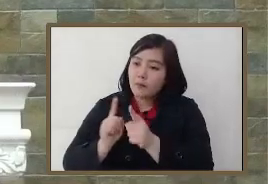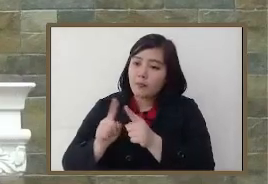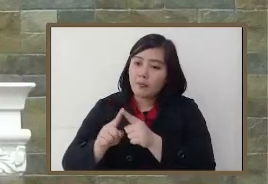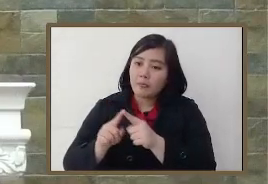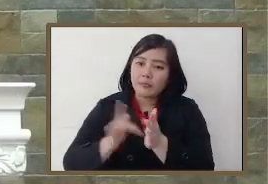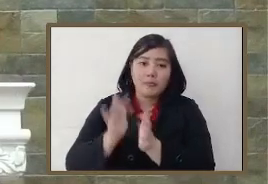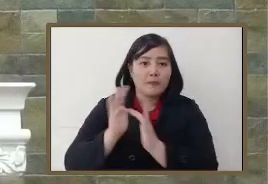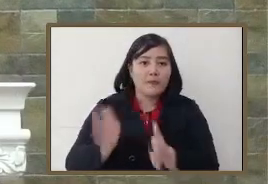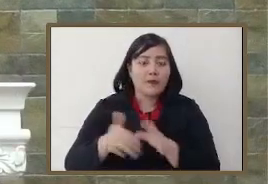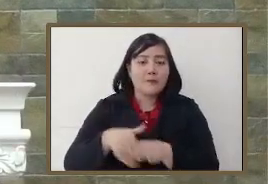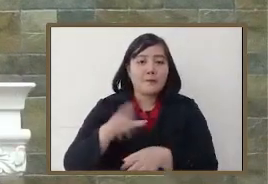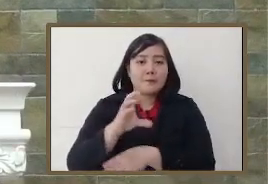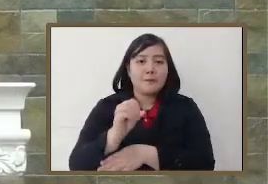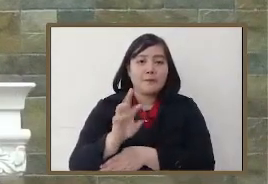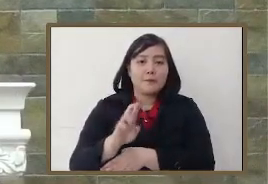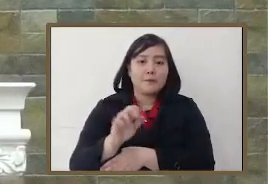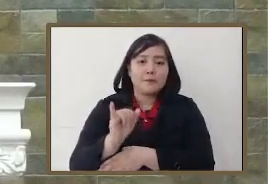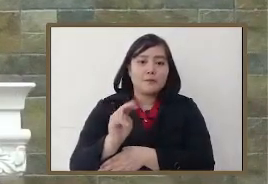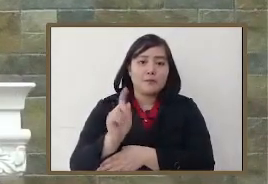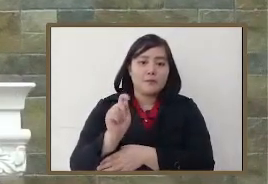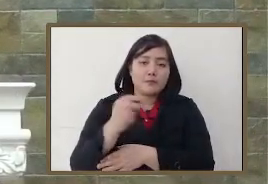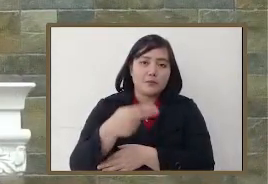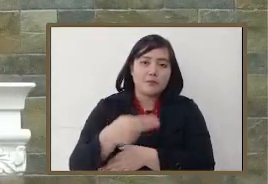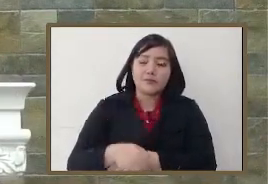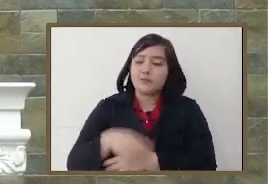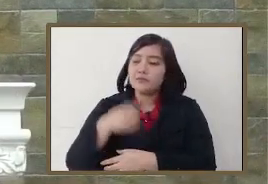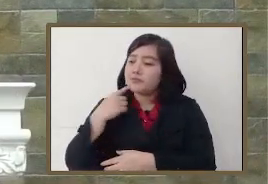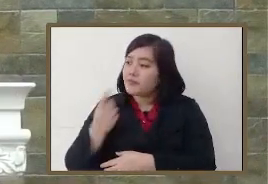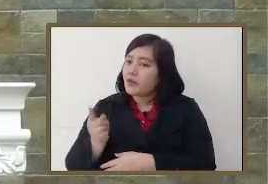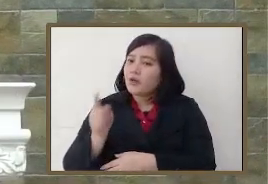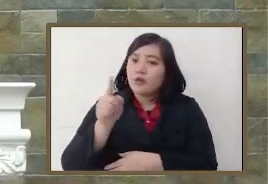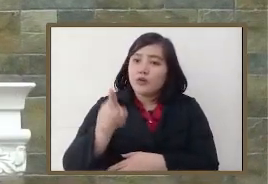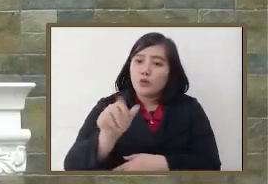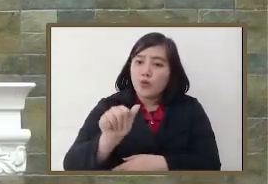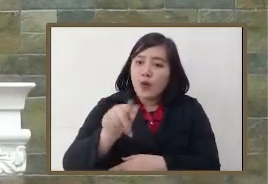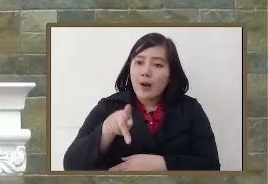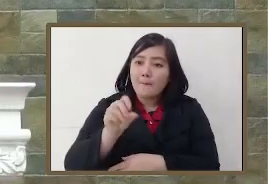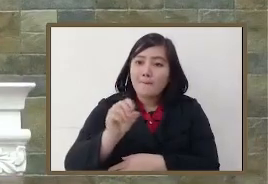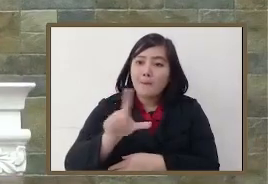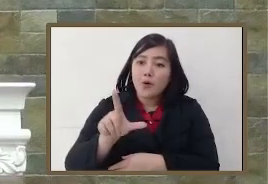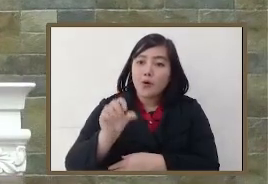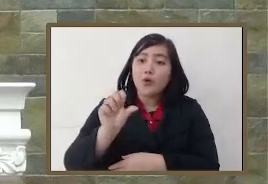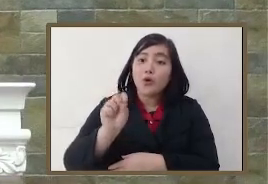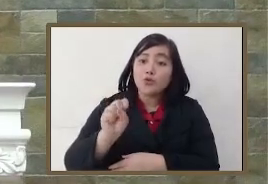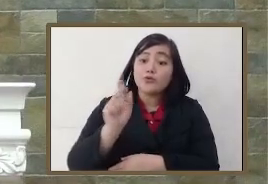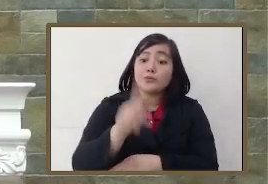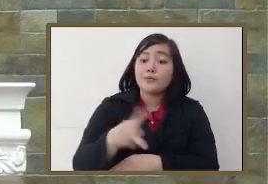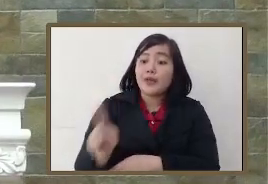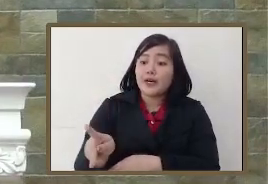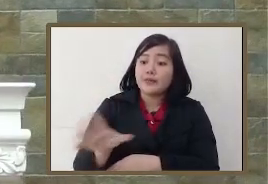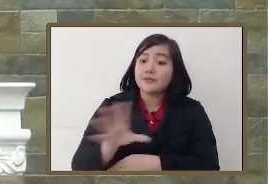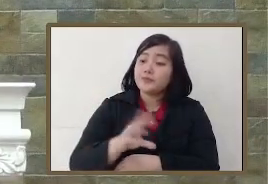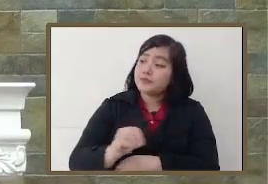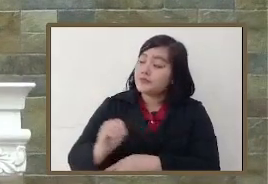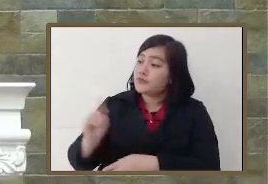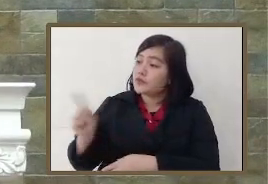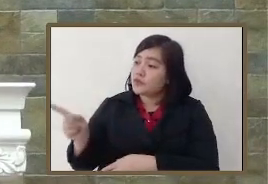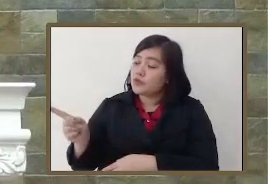you see, sasabi niya, si Apollos ang nagtanim, pero ako naman ang nagdilig.